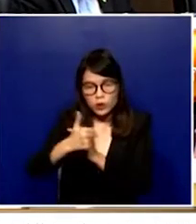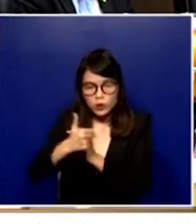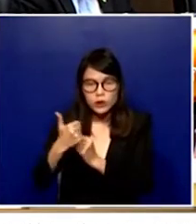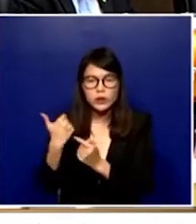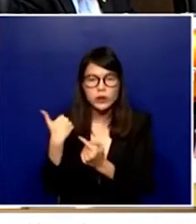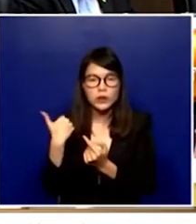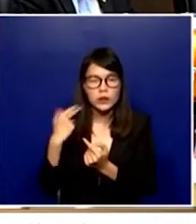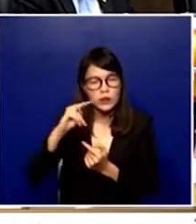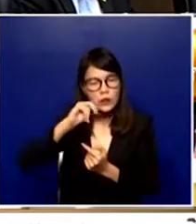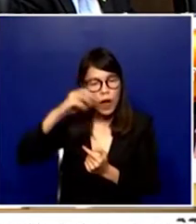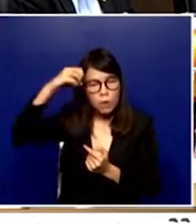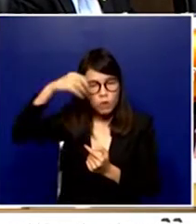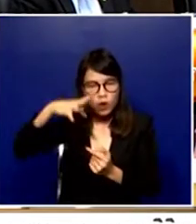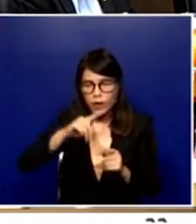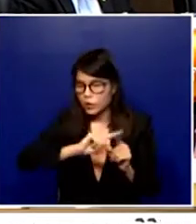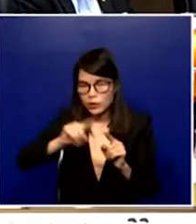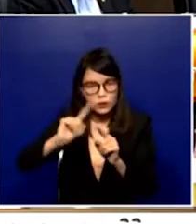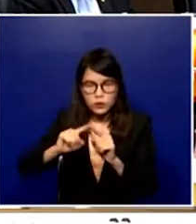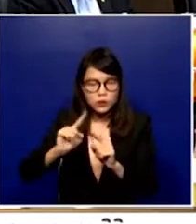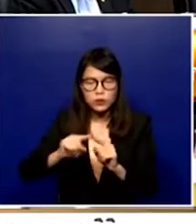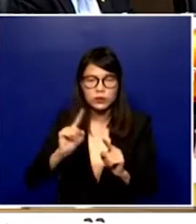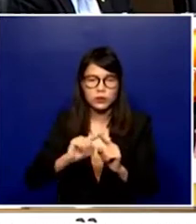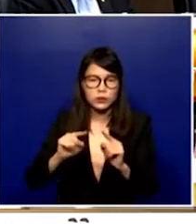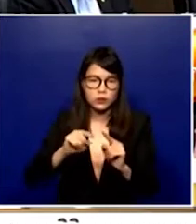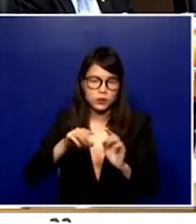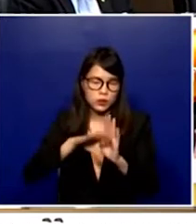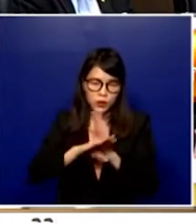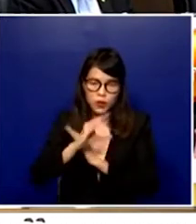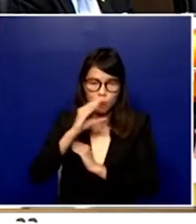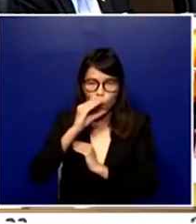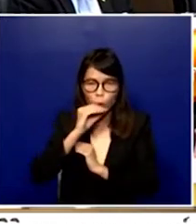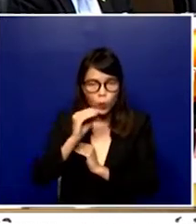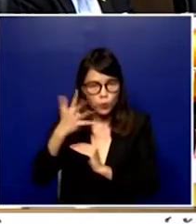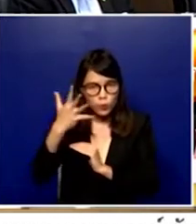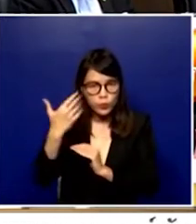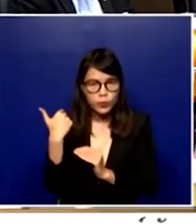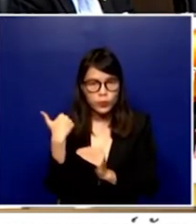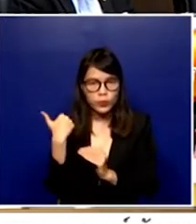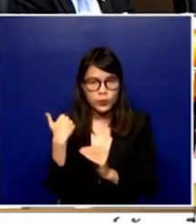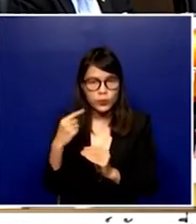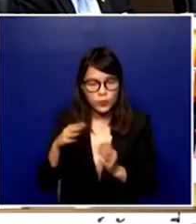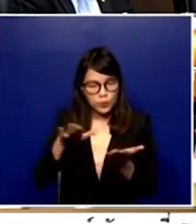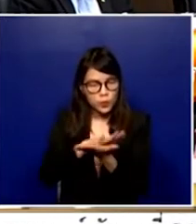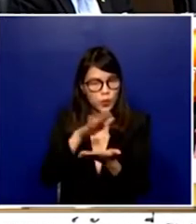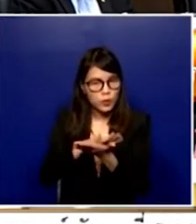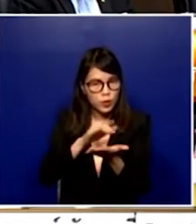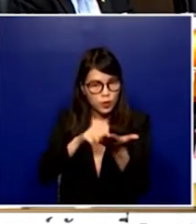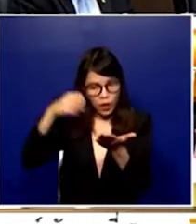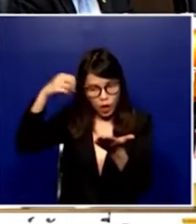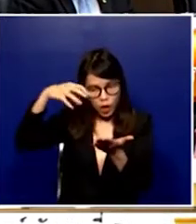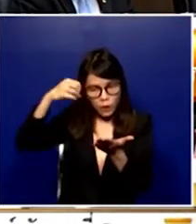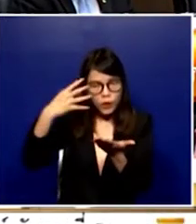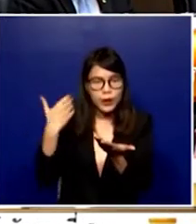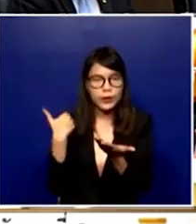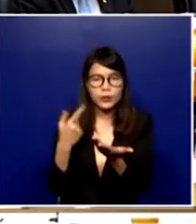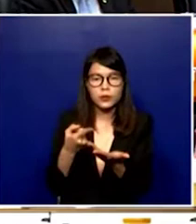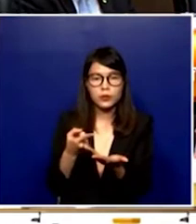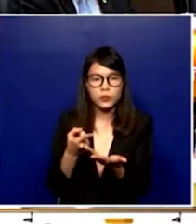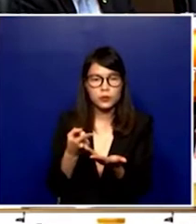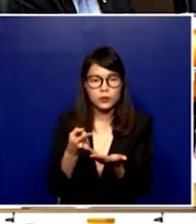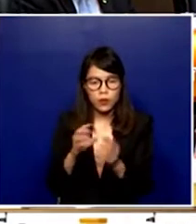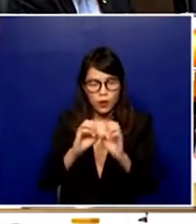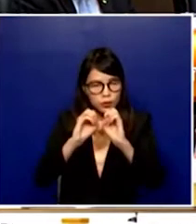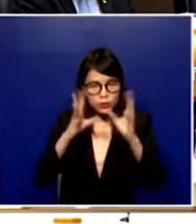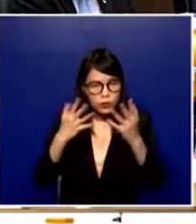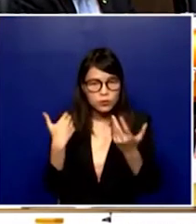ัพทั้งคาน้ำ ค่าไฟ ค่าอื่นอื่นอมากมายที่ทฉัไม่ได้พูดถึงเพราะวามันไม่ได้มบินค่าไฟ้าทจะเห็นได้ชัดท่านจะ